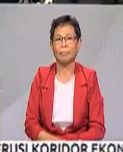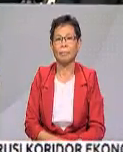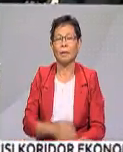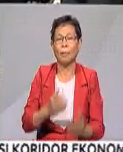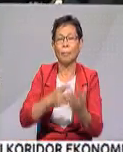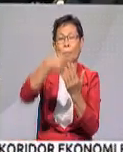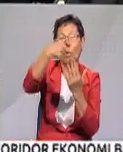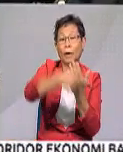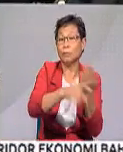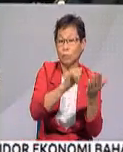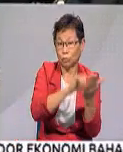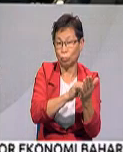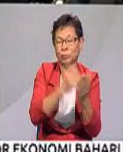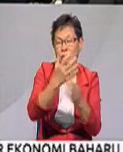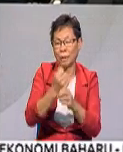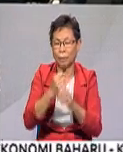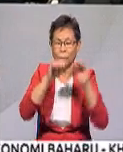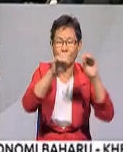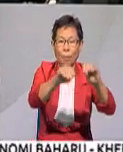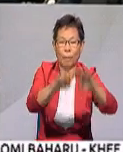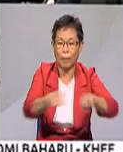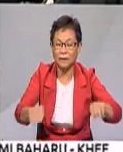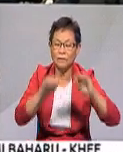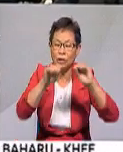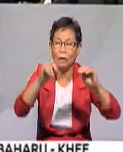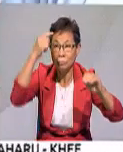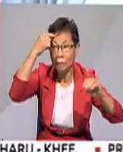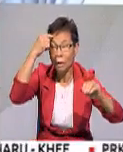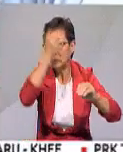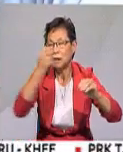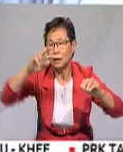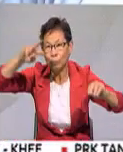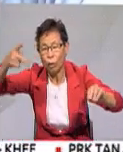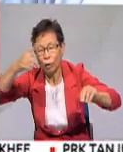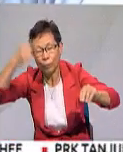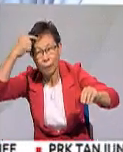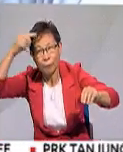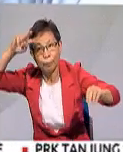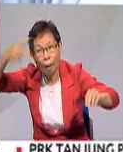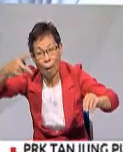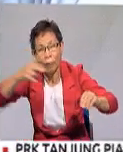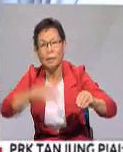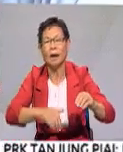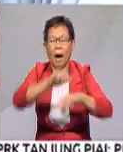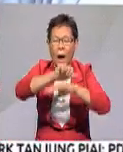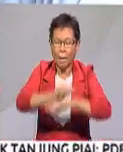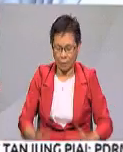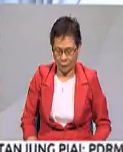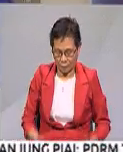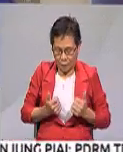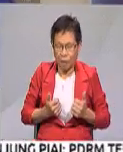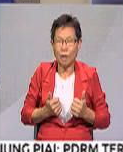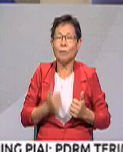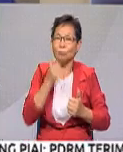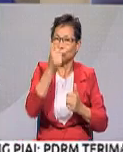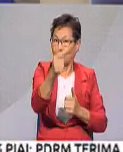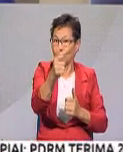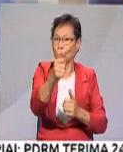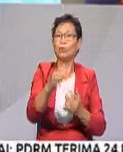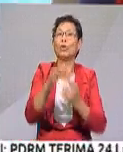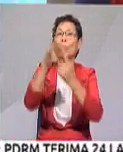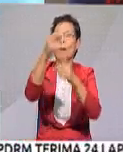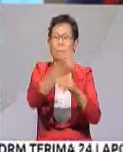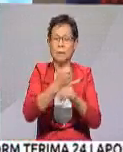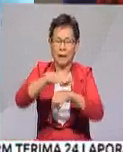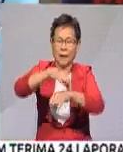Menerusi program berkenaan, ia dapat mendidik pelajar untuk mengubah sikap dan pemikiran serta mempraktikan amalan hidup yang baik terutama dalam